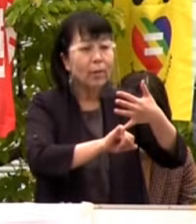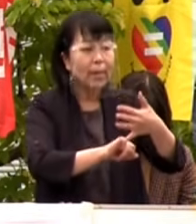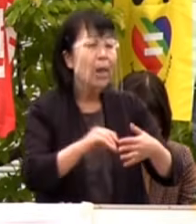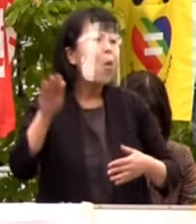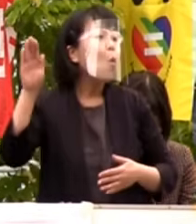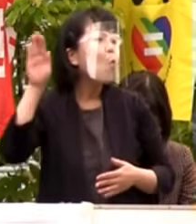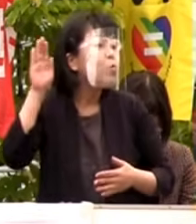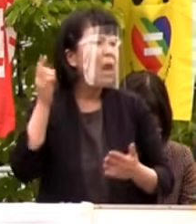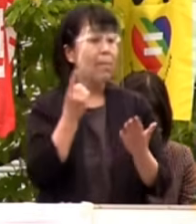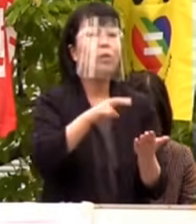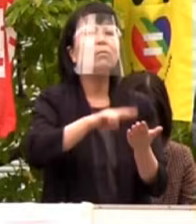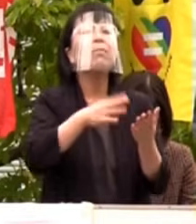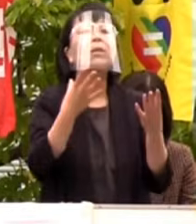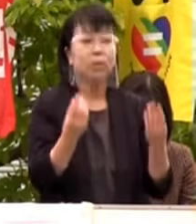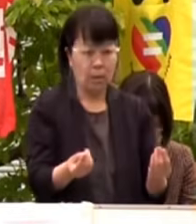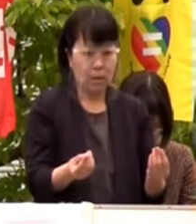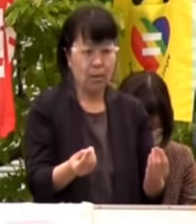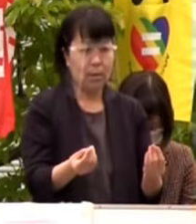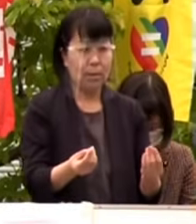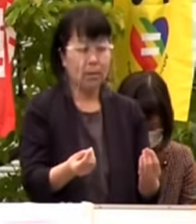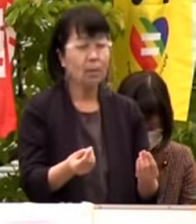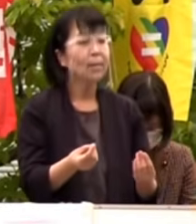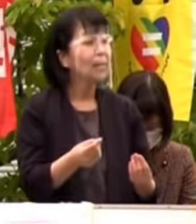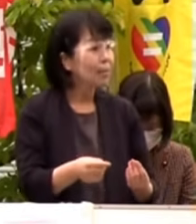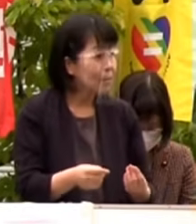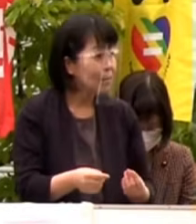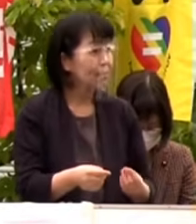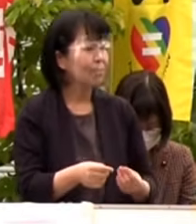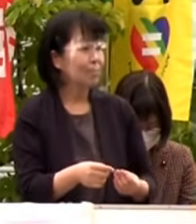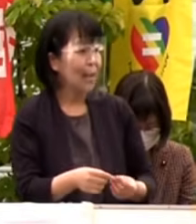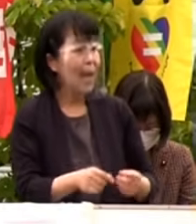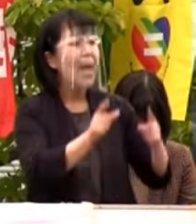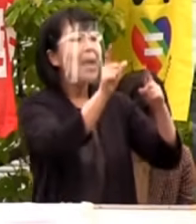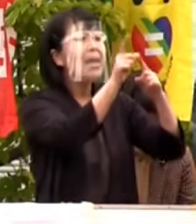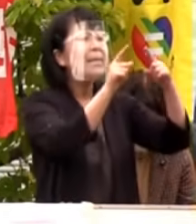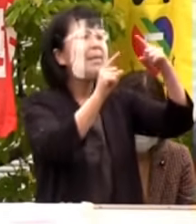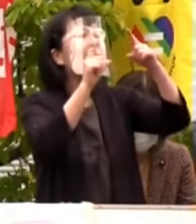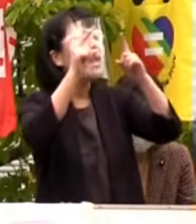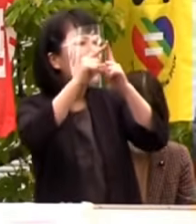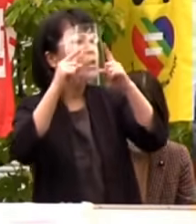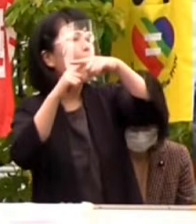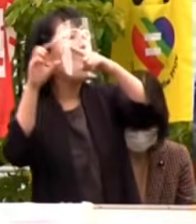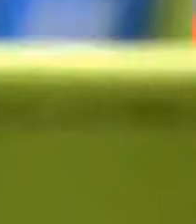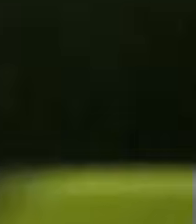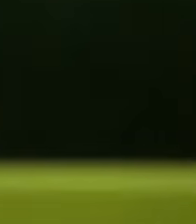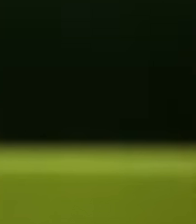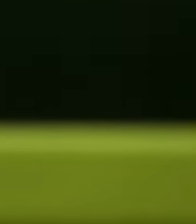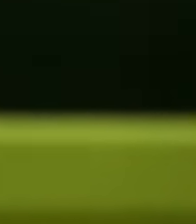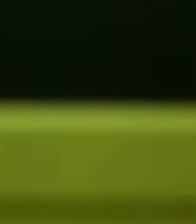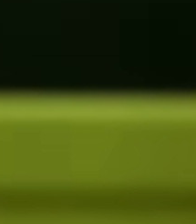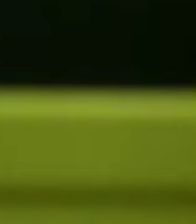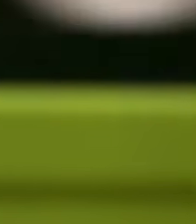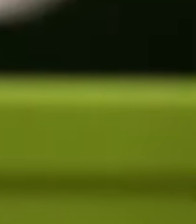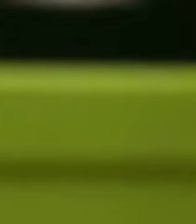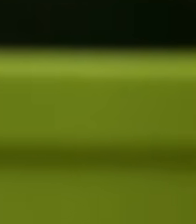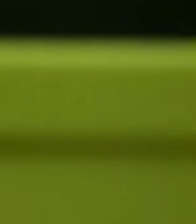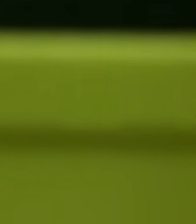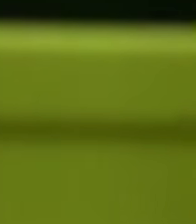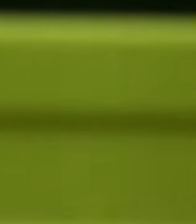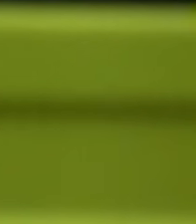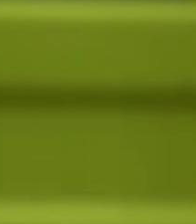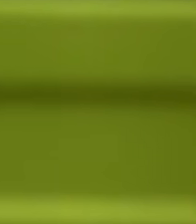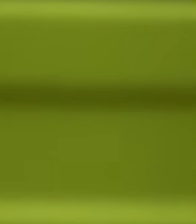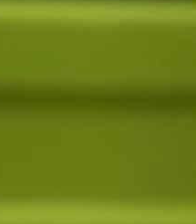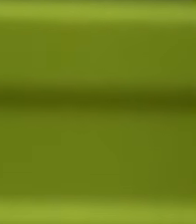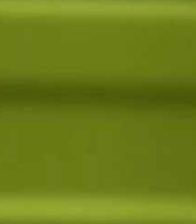ーバー参加すると決めました。 NATO の国で初めての快挙ではないでしょうか。それに続きましてアメリ